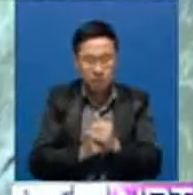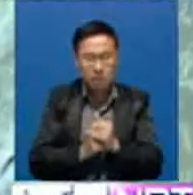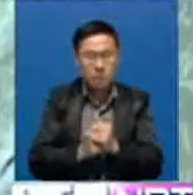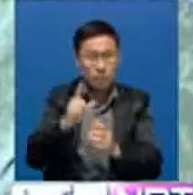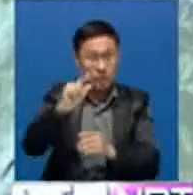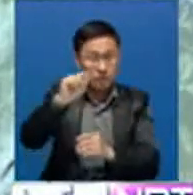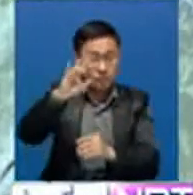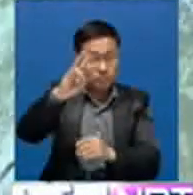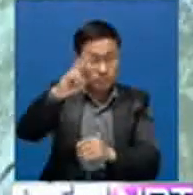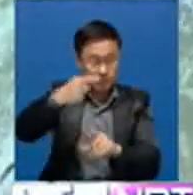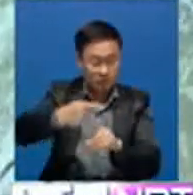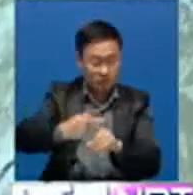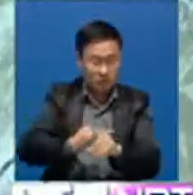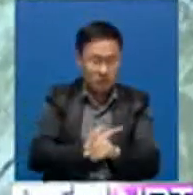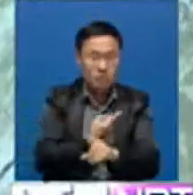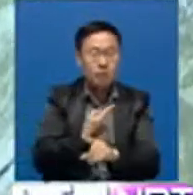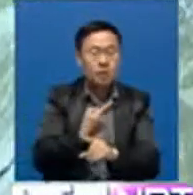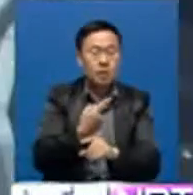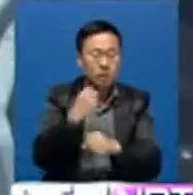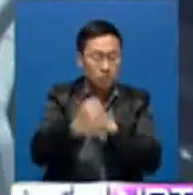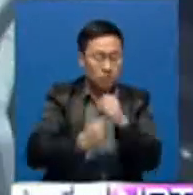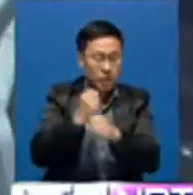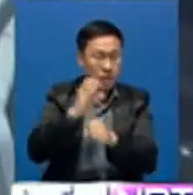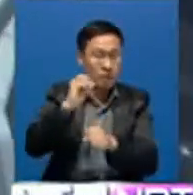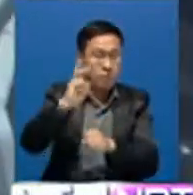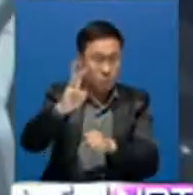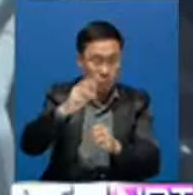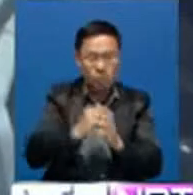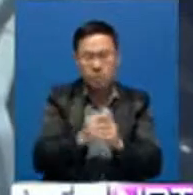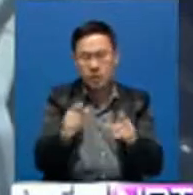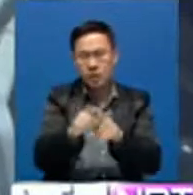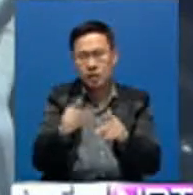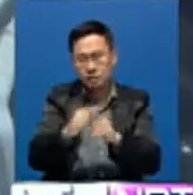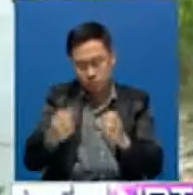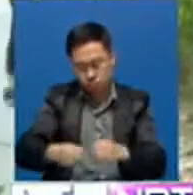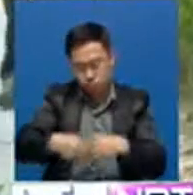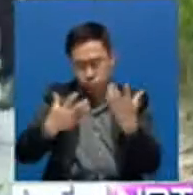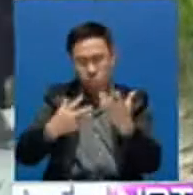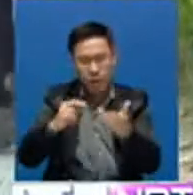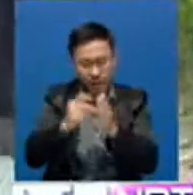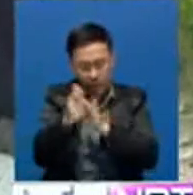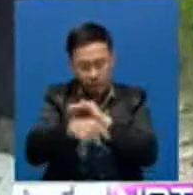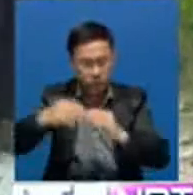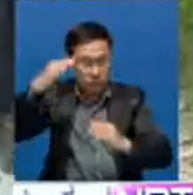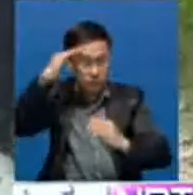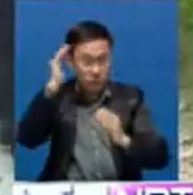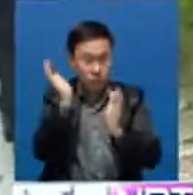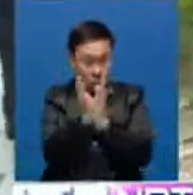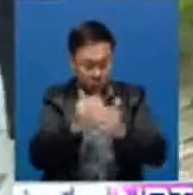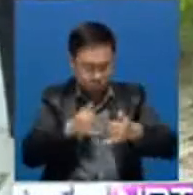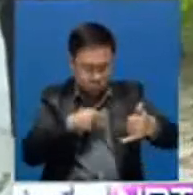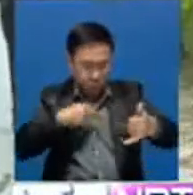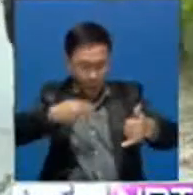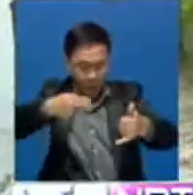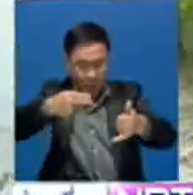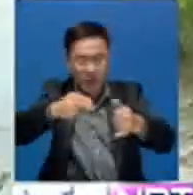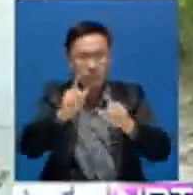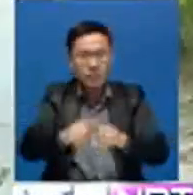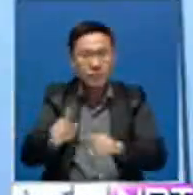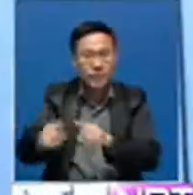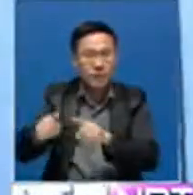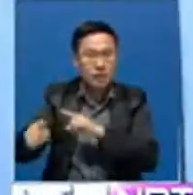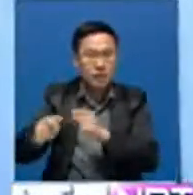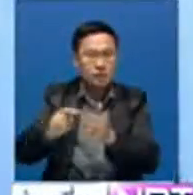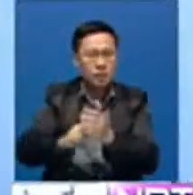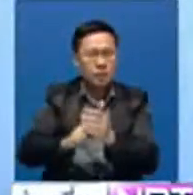วันที่ 27มีนาคม2556คดีลอบวางระเบิดแล้วซุ่มยิงตำรวจรงปินังเสียชีวิต 1รายบาดเจ็บ 6นาย